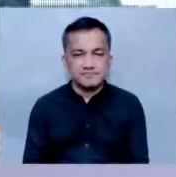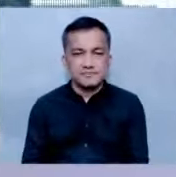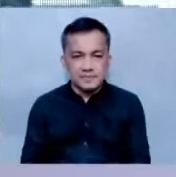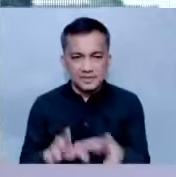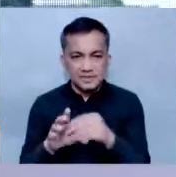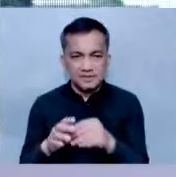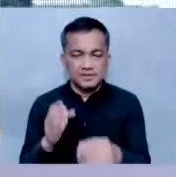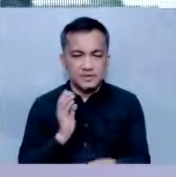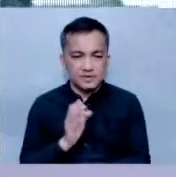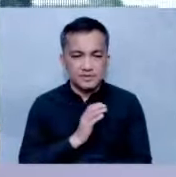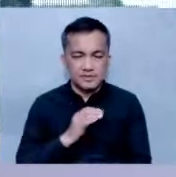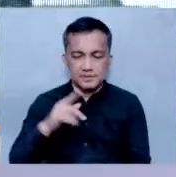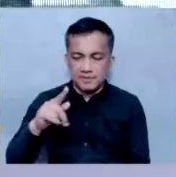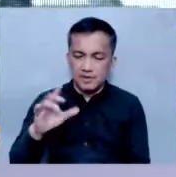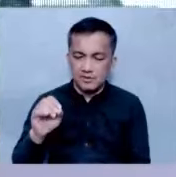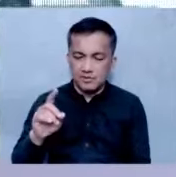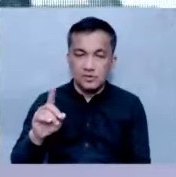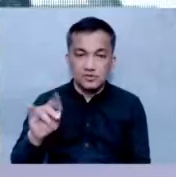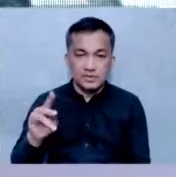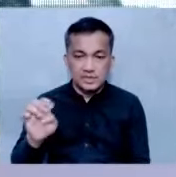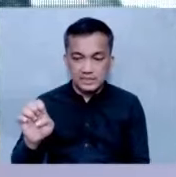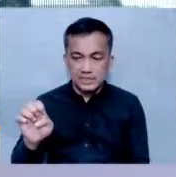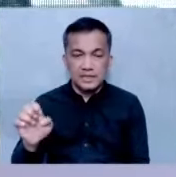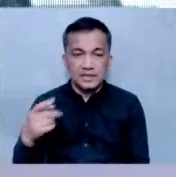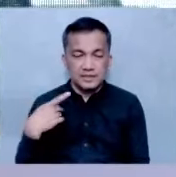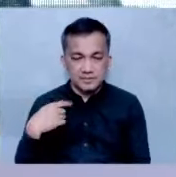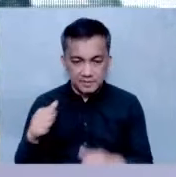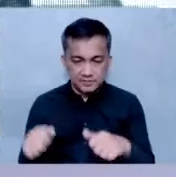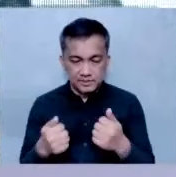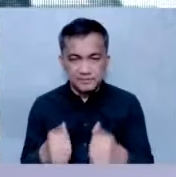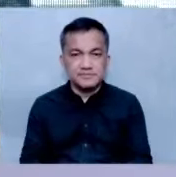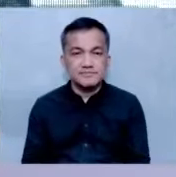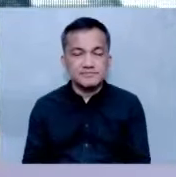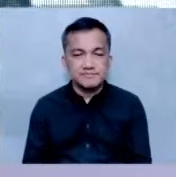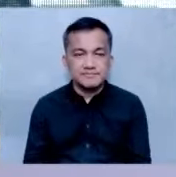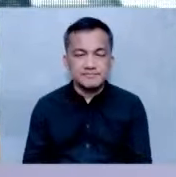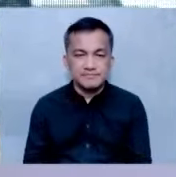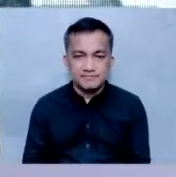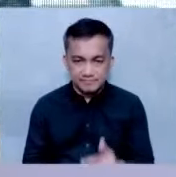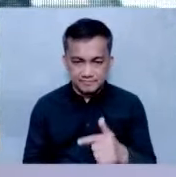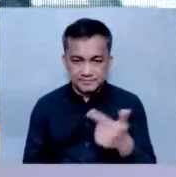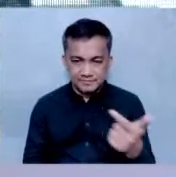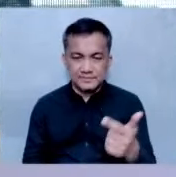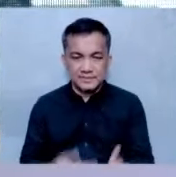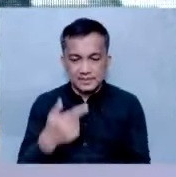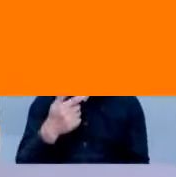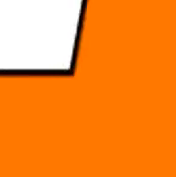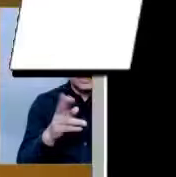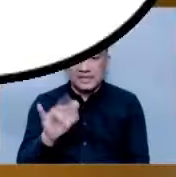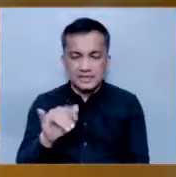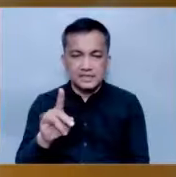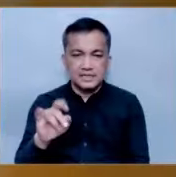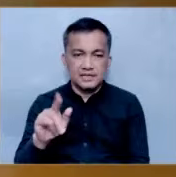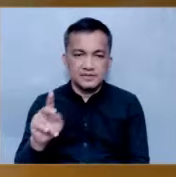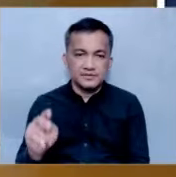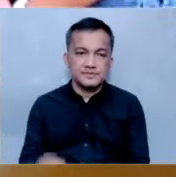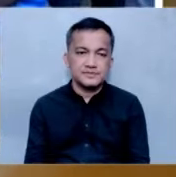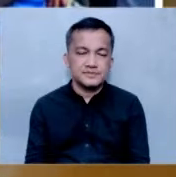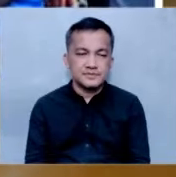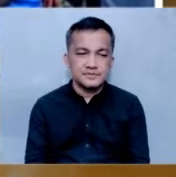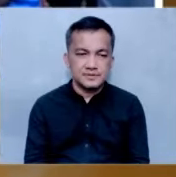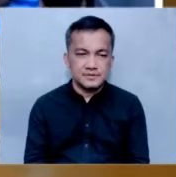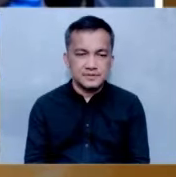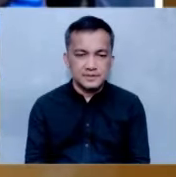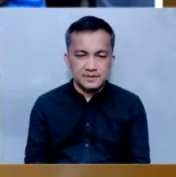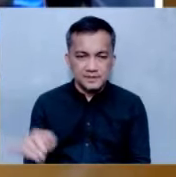Congressman Paulo Duterte na meron ding hamon. Nasa frontline ng balitang yan, si Gary De Leon. Parehong